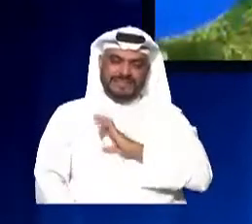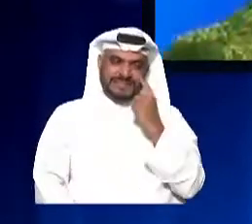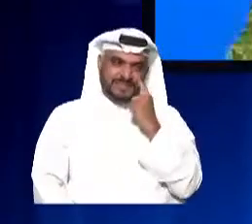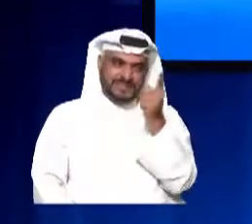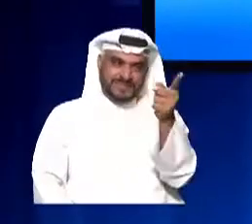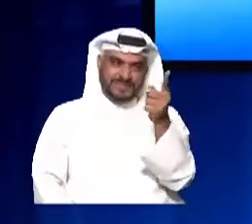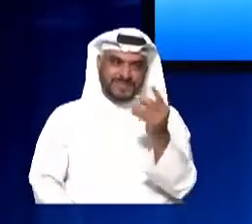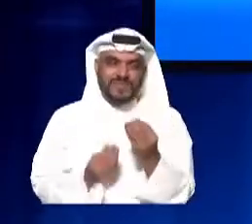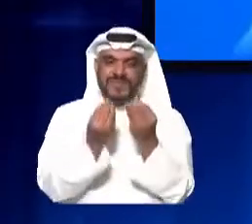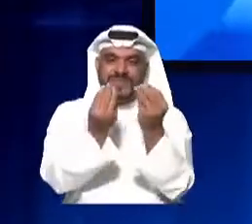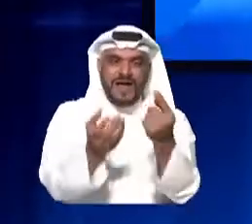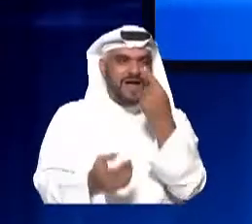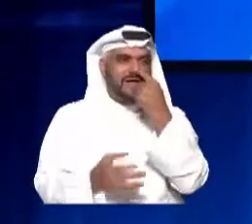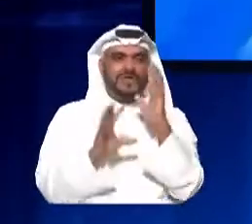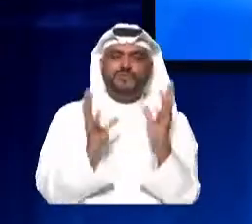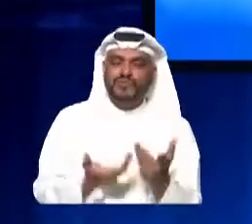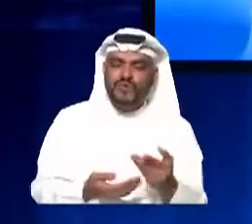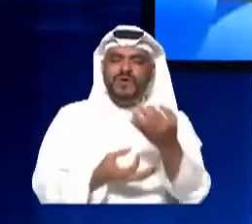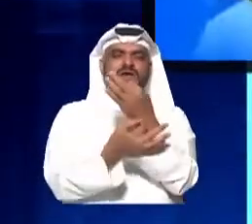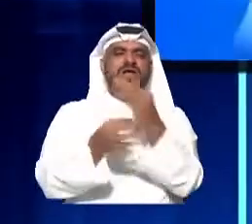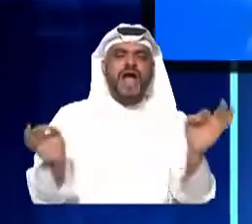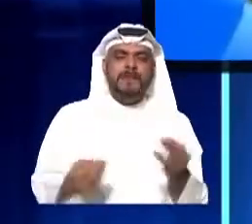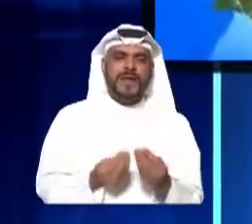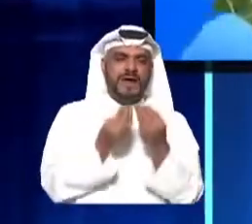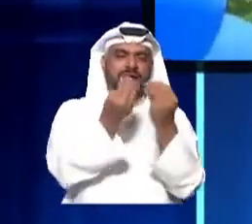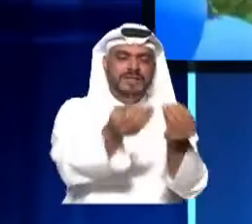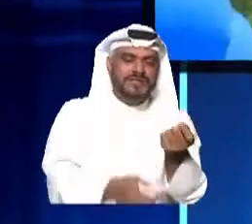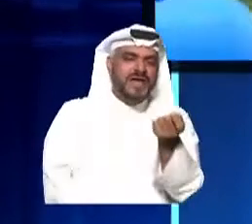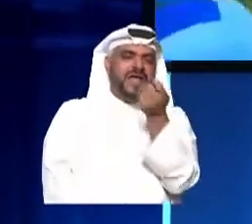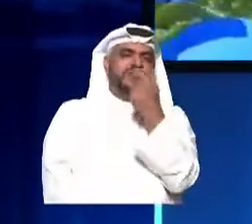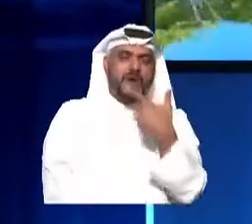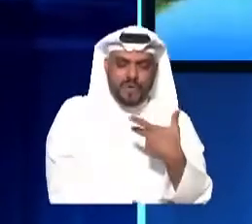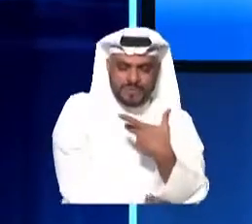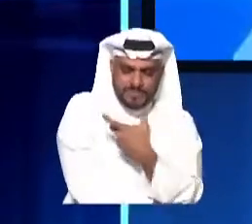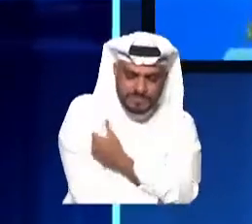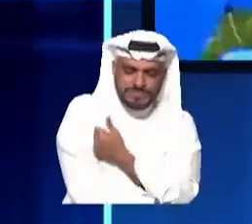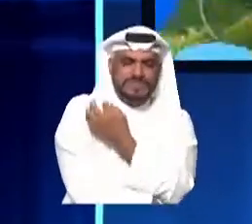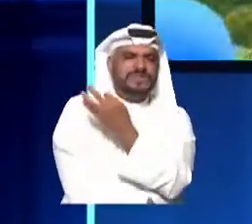والقيادة السياسية في الكويت، وهذه الأيادي البيضاء الكويتية